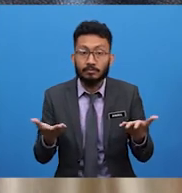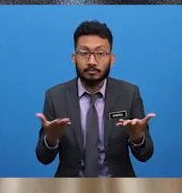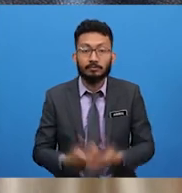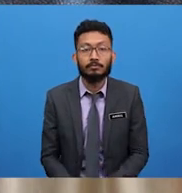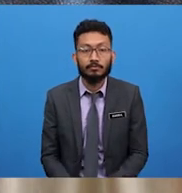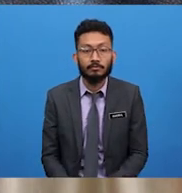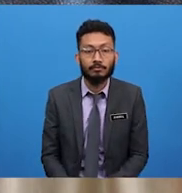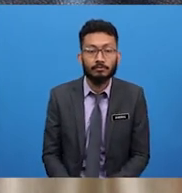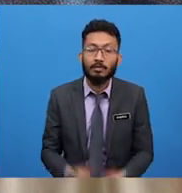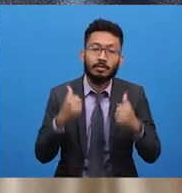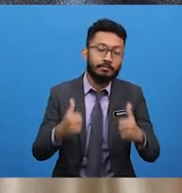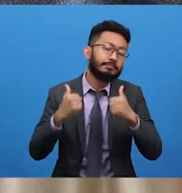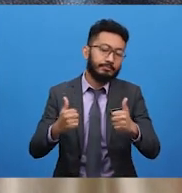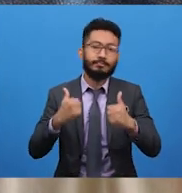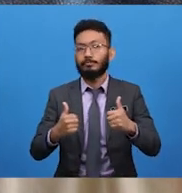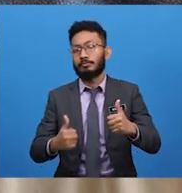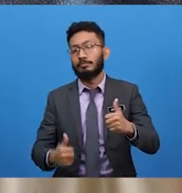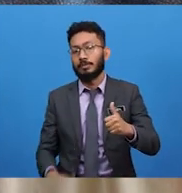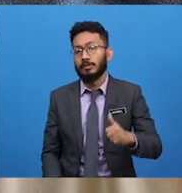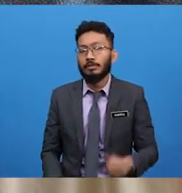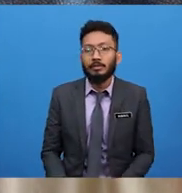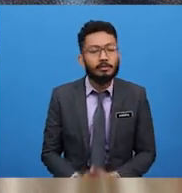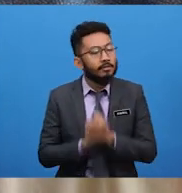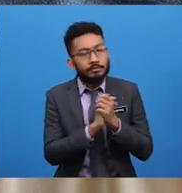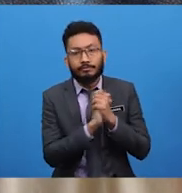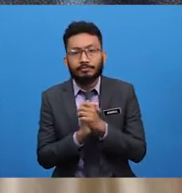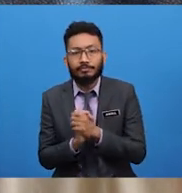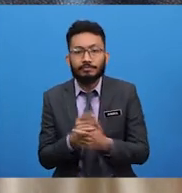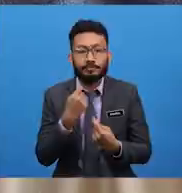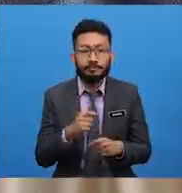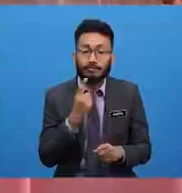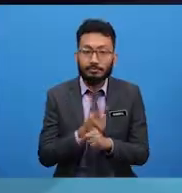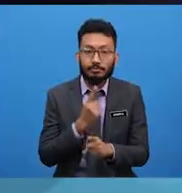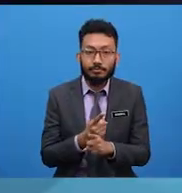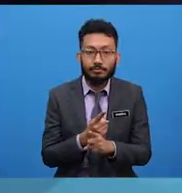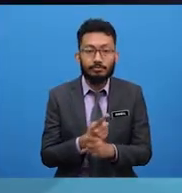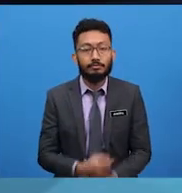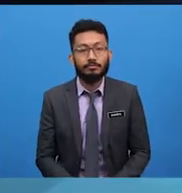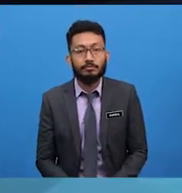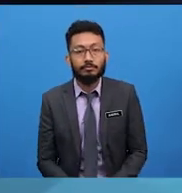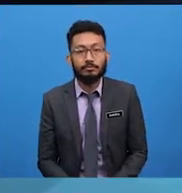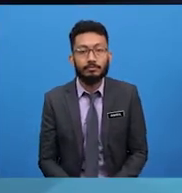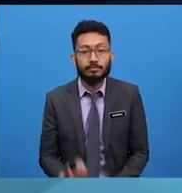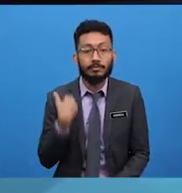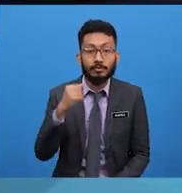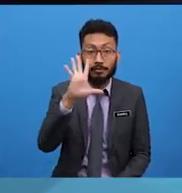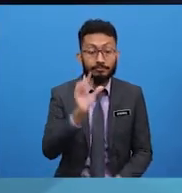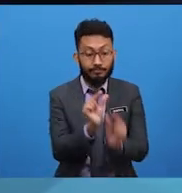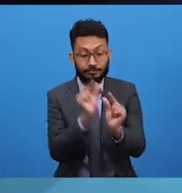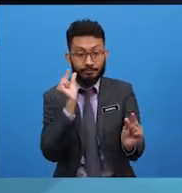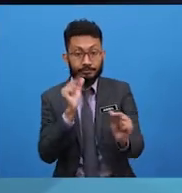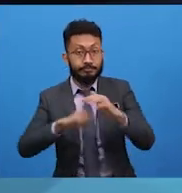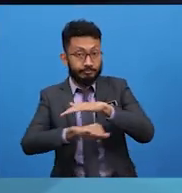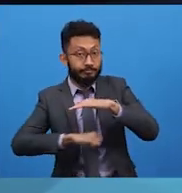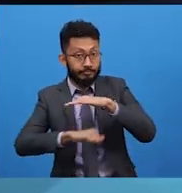Wah, bagusnya! Tahniah murid-murid kerana menjawab dengan betul. Ada 5 garisan asas yang